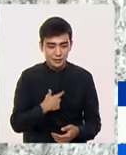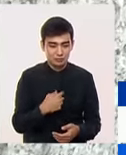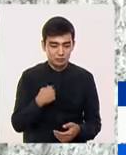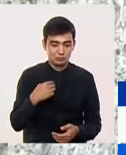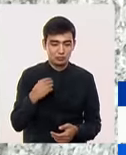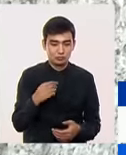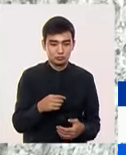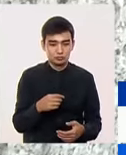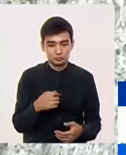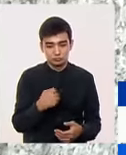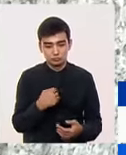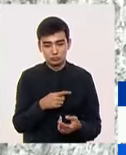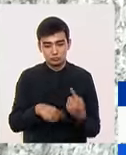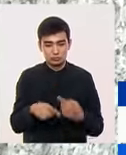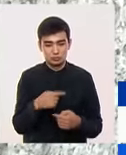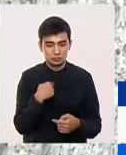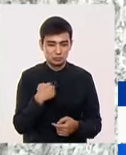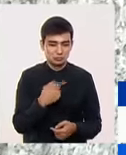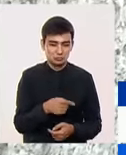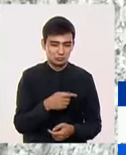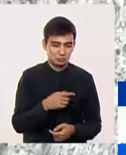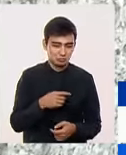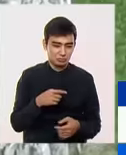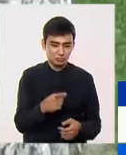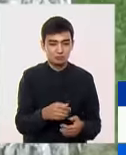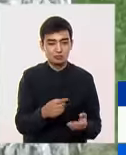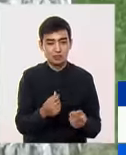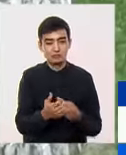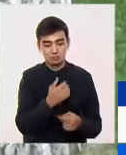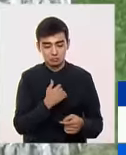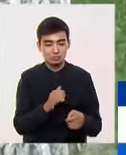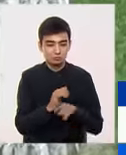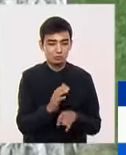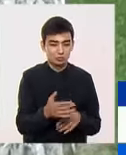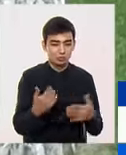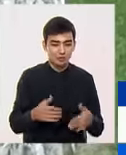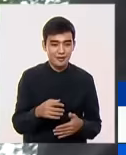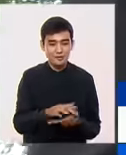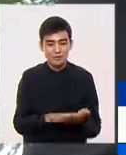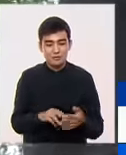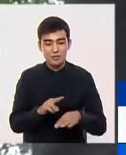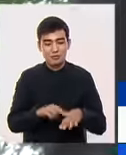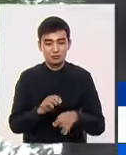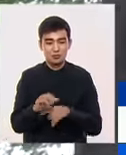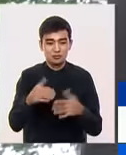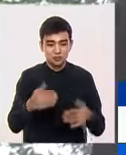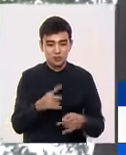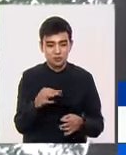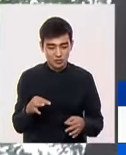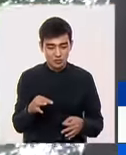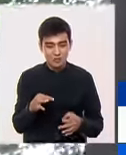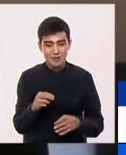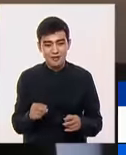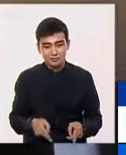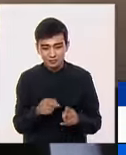мы вообще не заинтересованный вас ну как скин тик-так скинем девушка написала заявление в полицию но особой надежды на то что